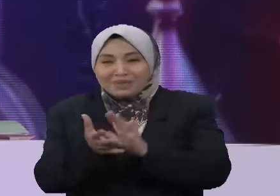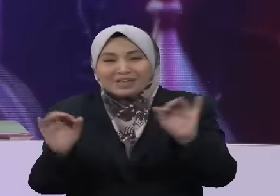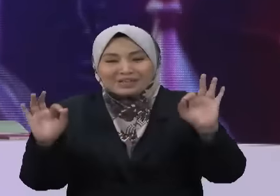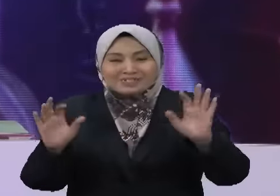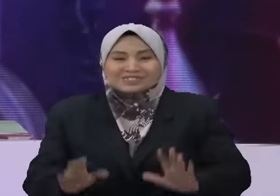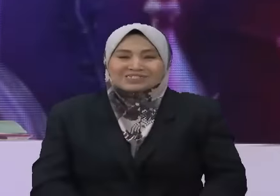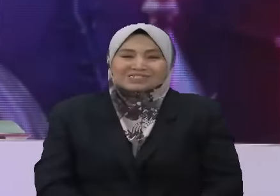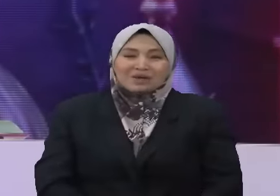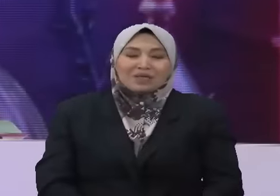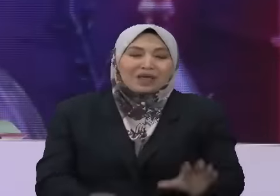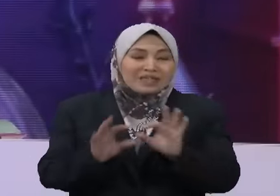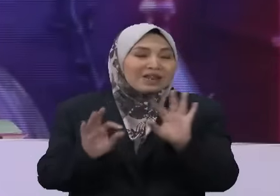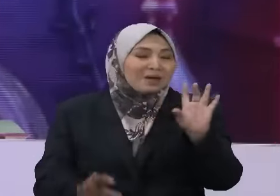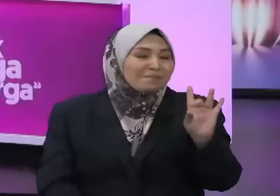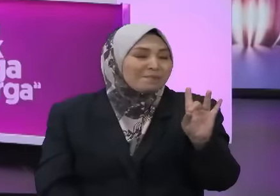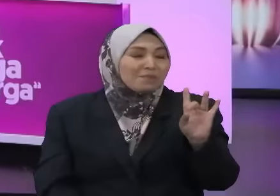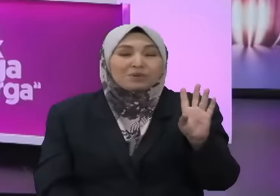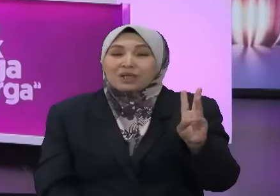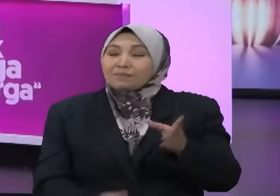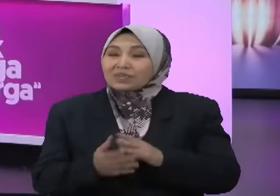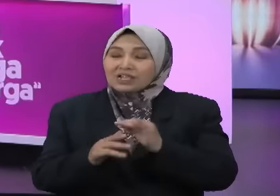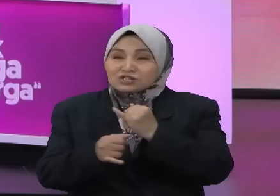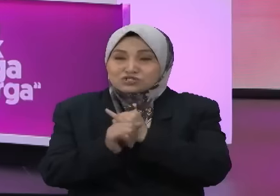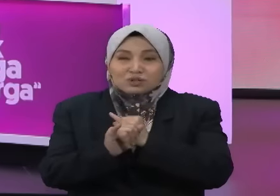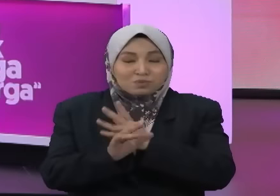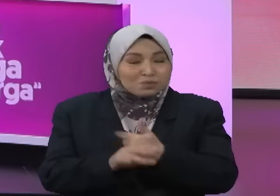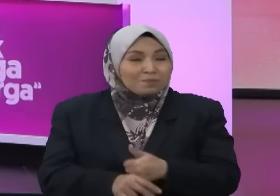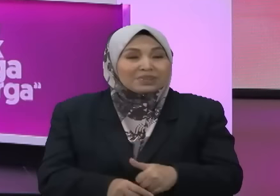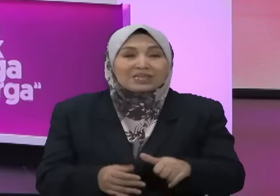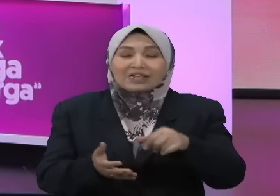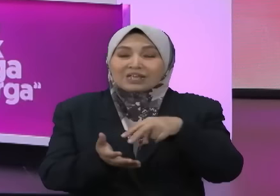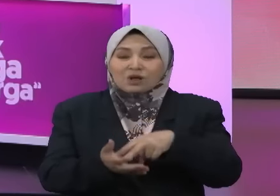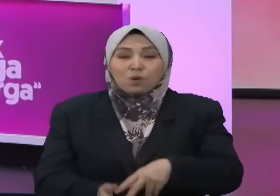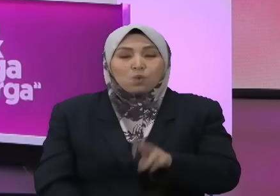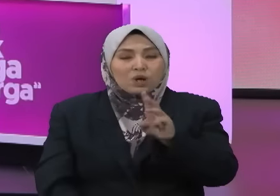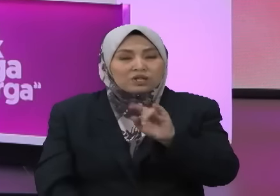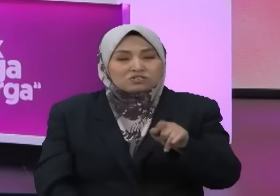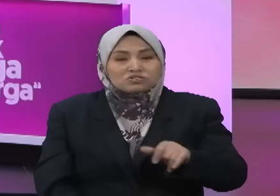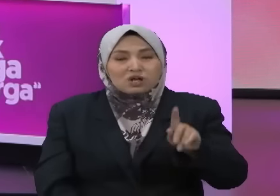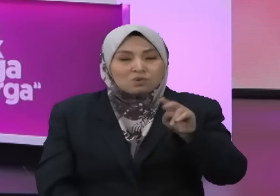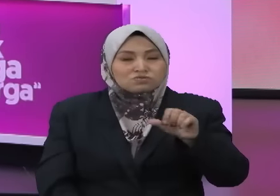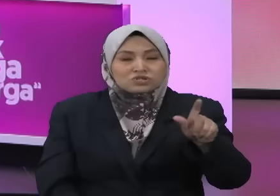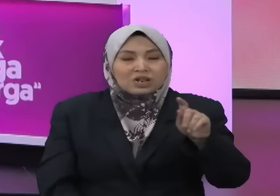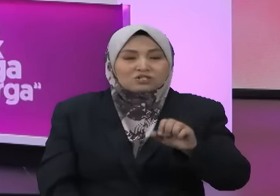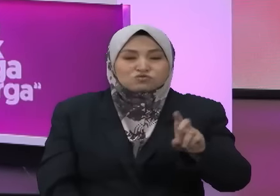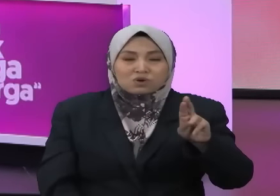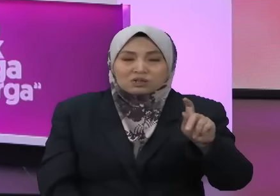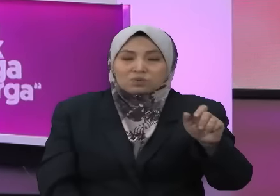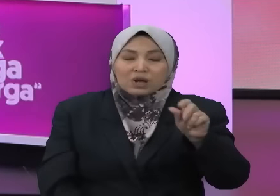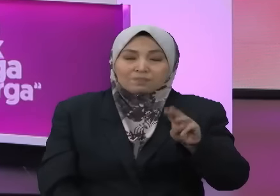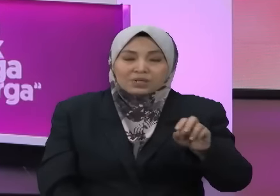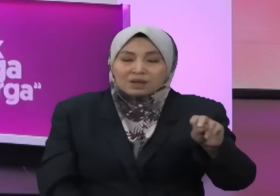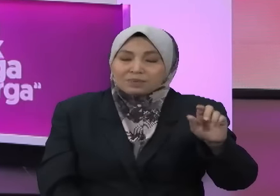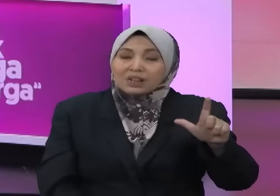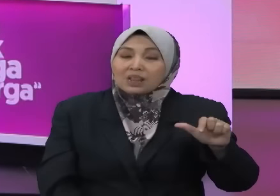ayat86 mula saya minta izin berdiri Wa unzilat suratun an aminu Billah